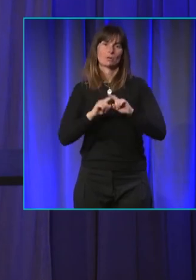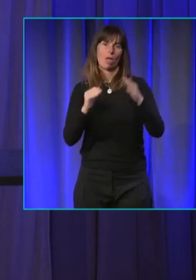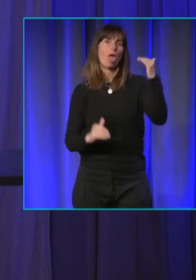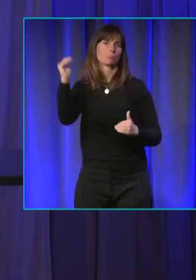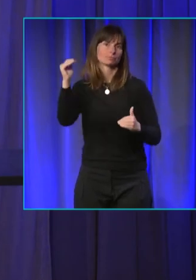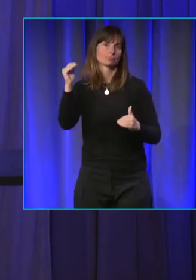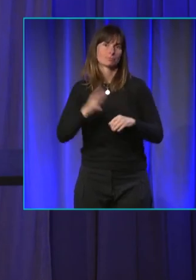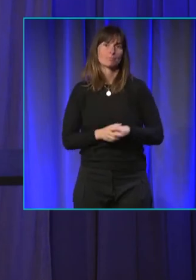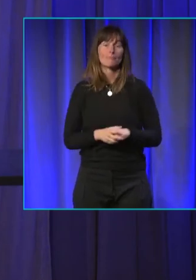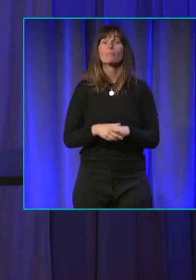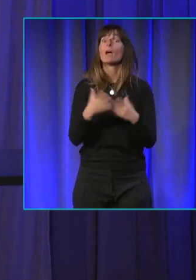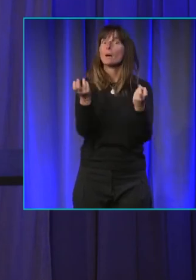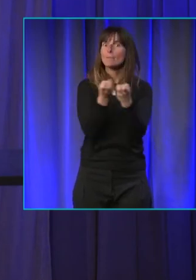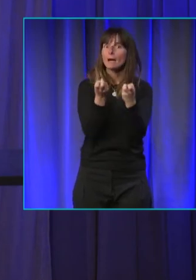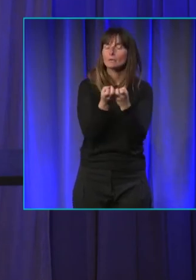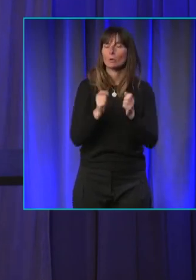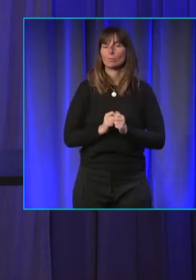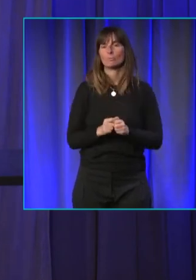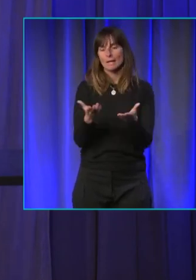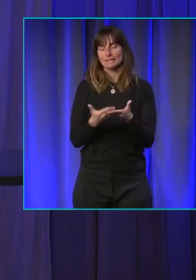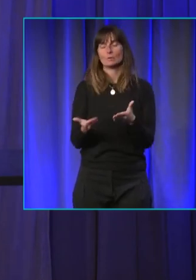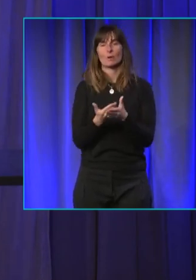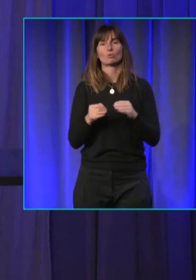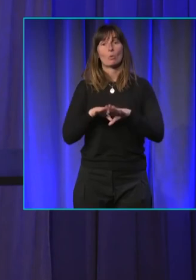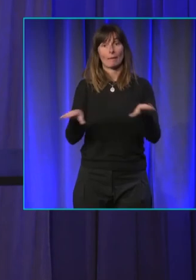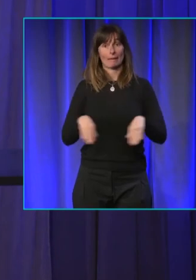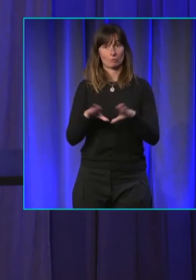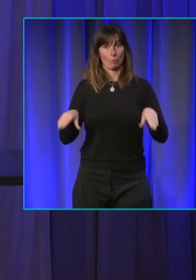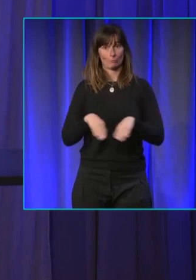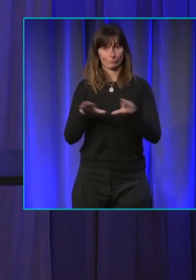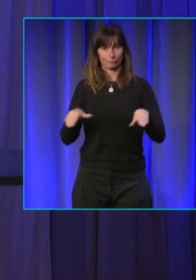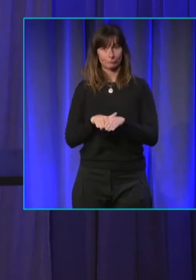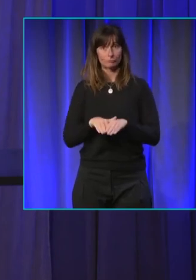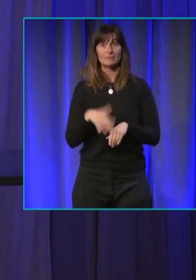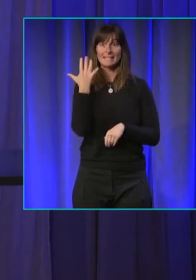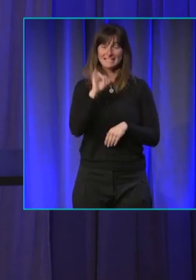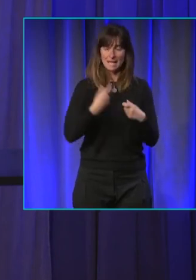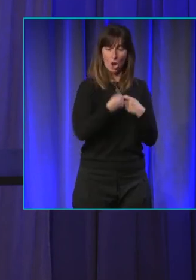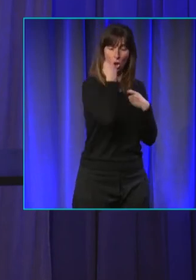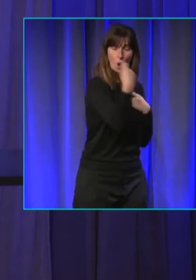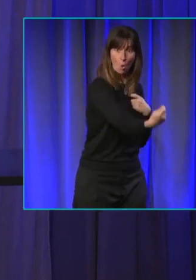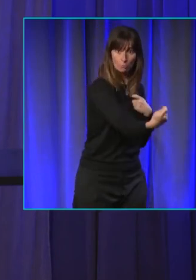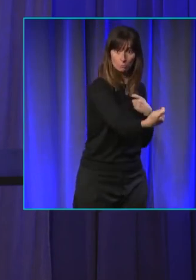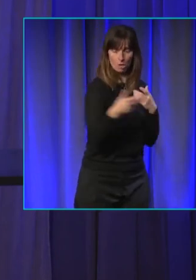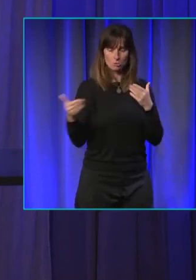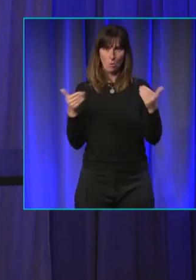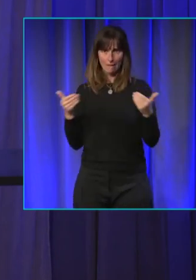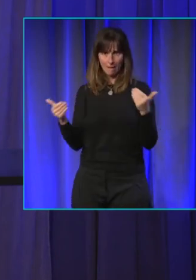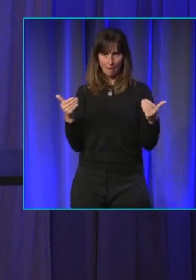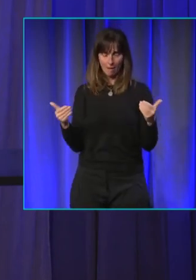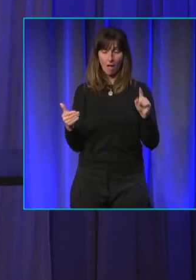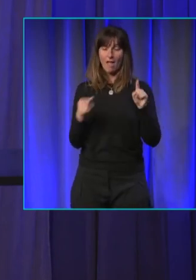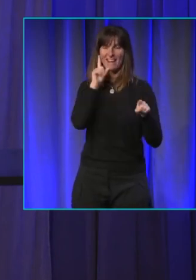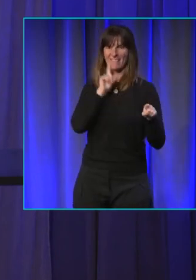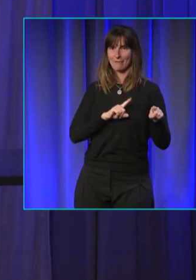même en natation, lorsque vous regardez les performances de très très longue distance en natation, les femmes sont même plus